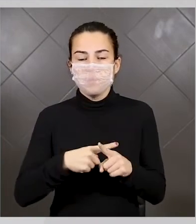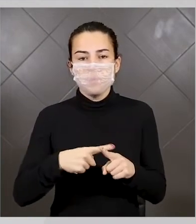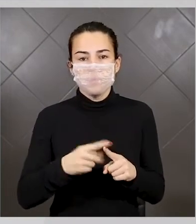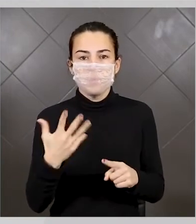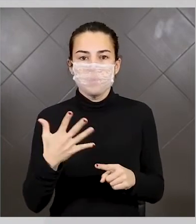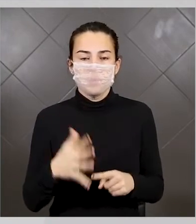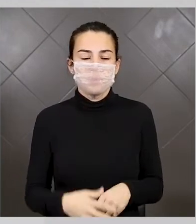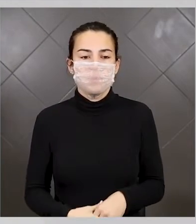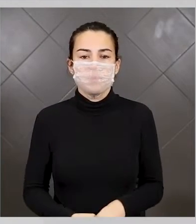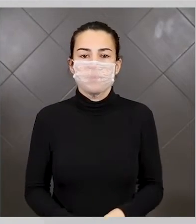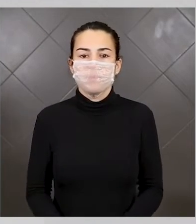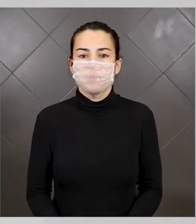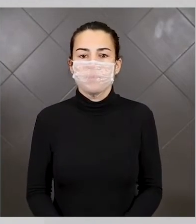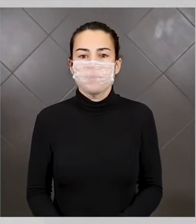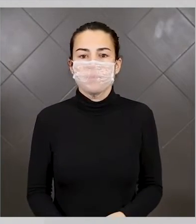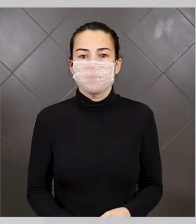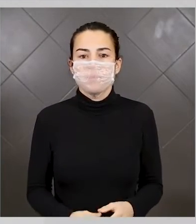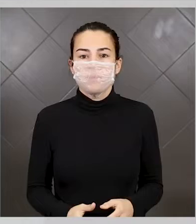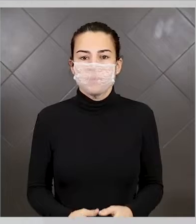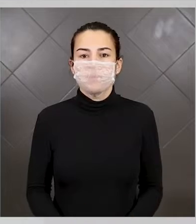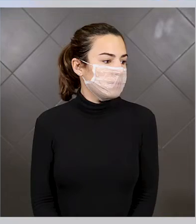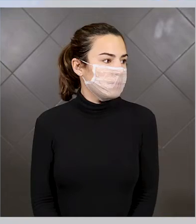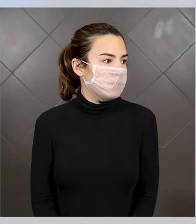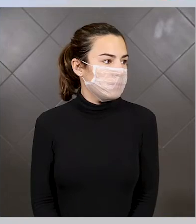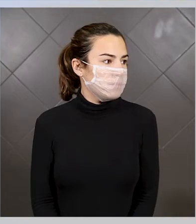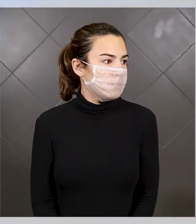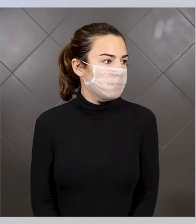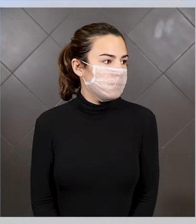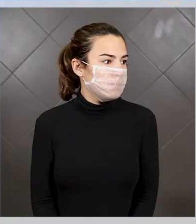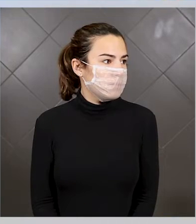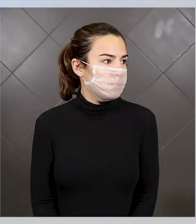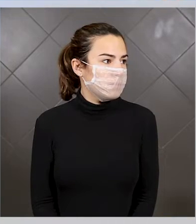Pots preparar una màniga? Sí. Una màniga.